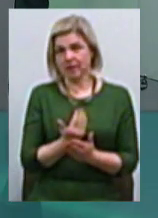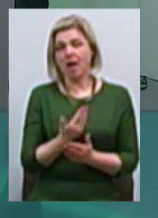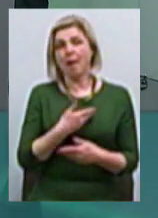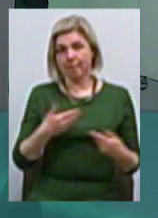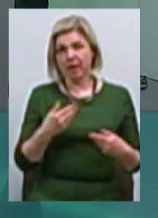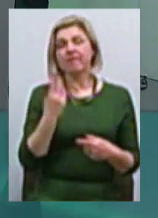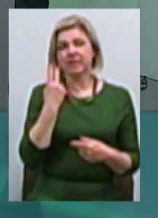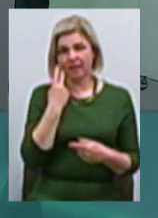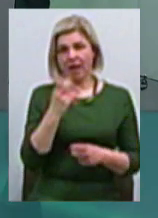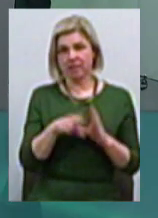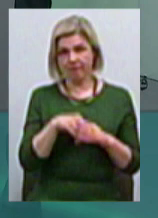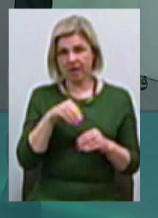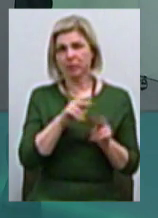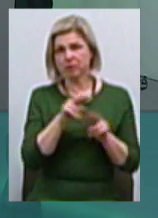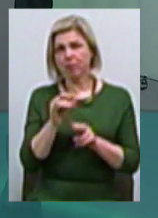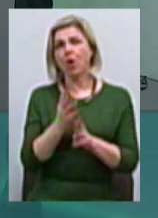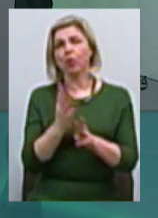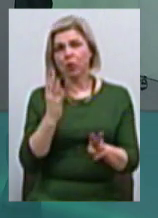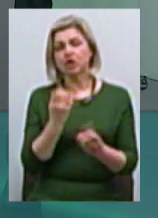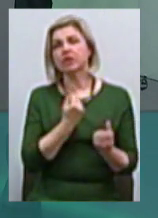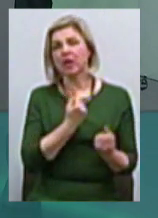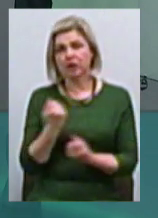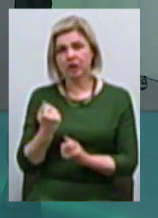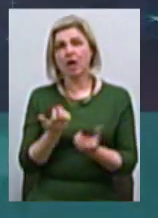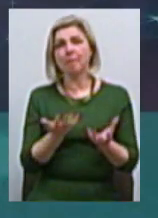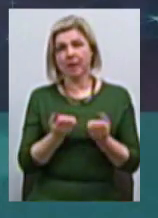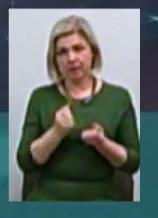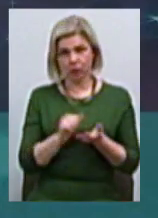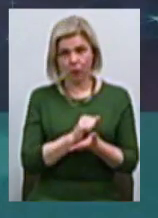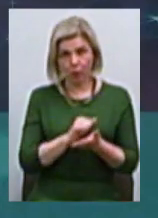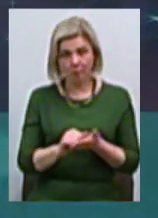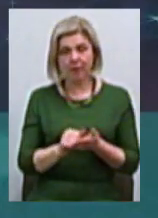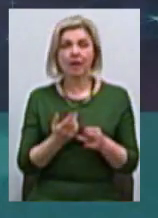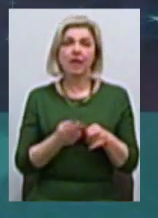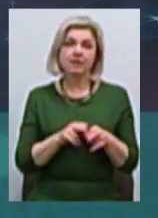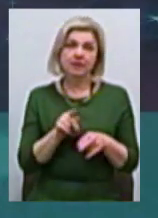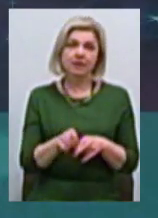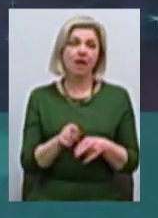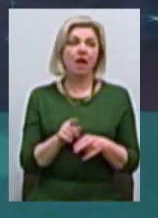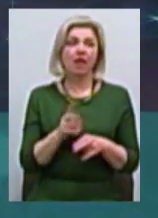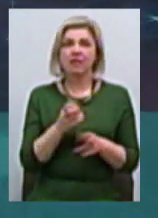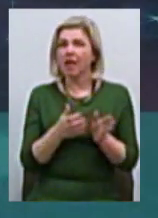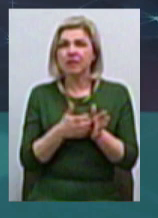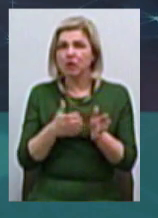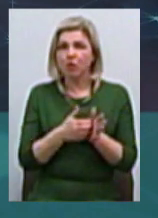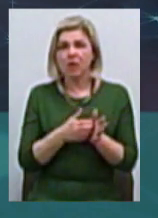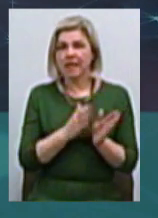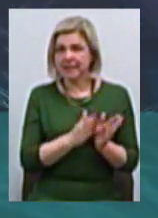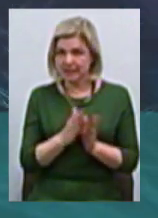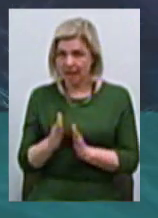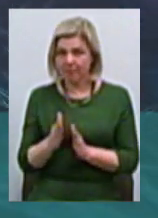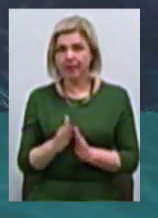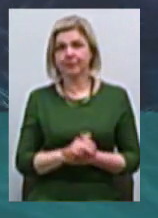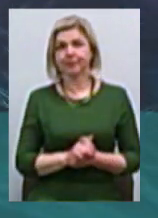виборах спостерігали і черги, і затримки, і з прийняттям документів. Це просто якась недосконалість системи, механізму? Ну,